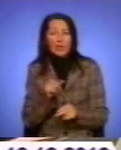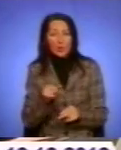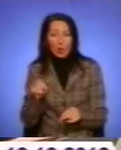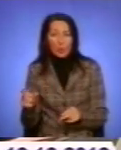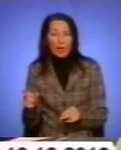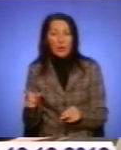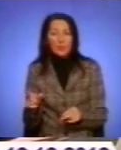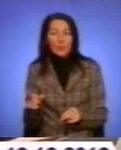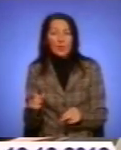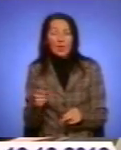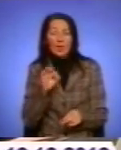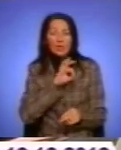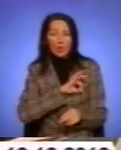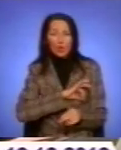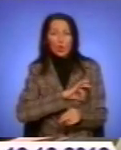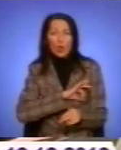застосовувати